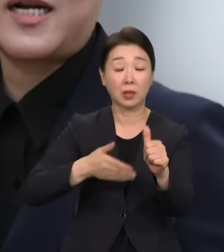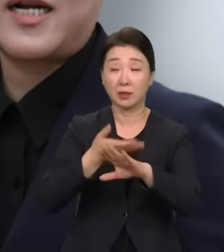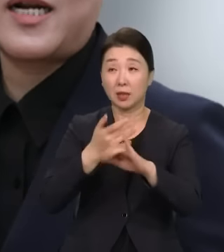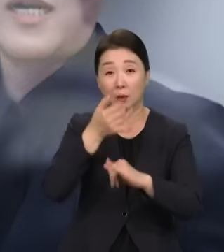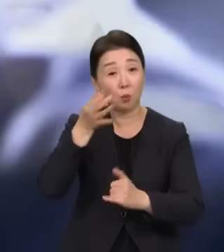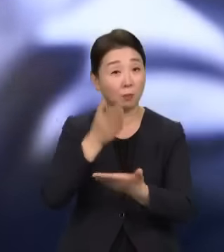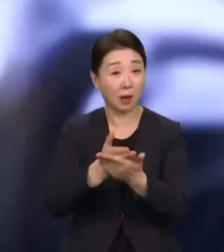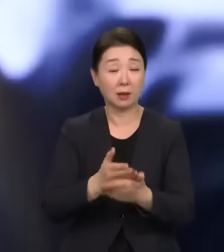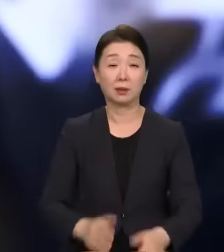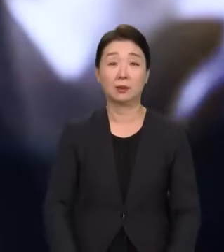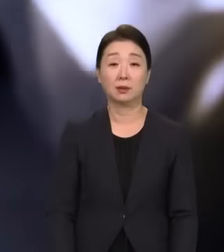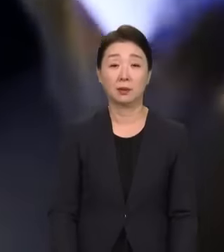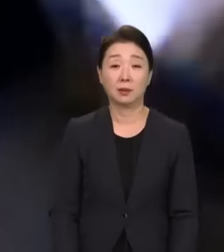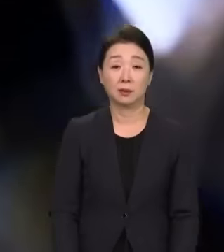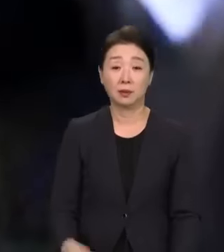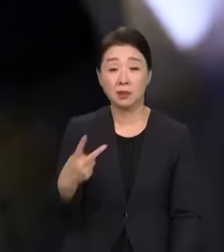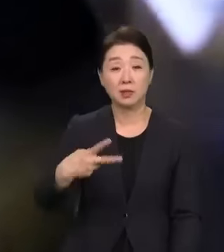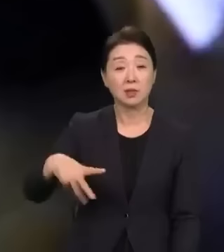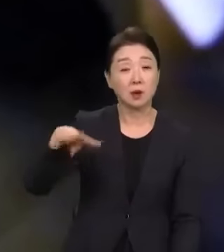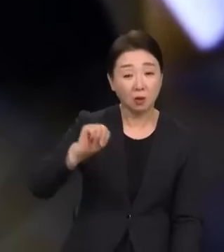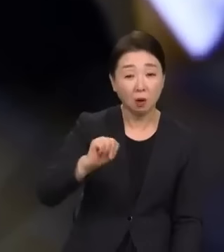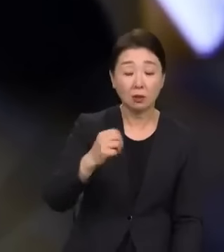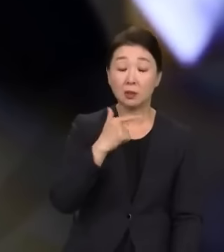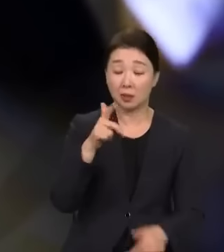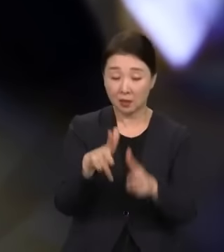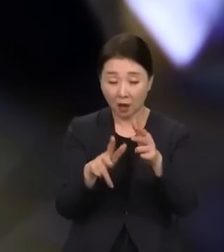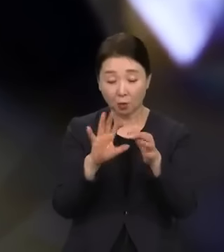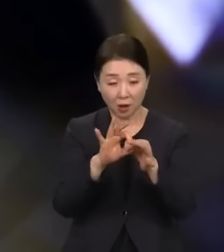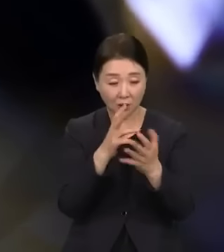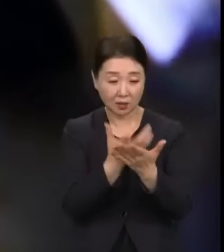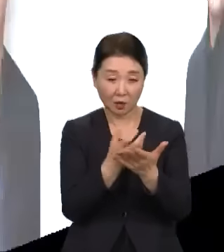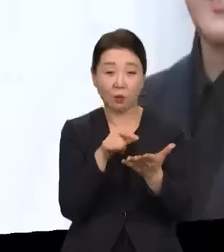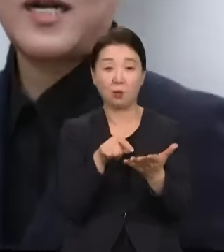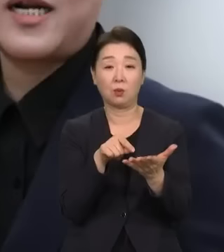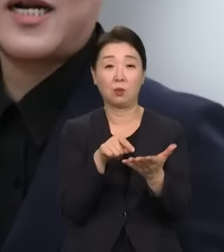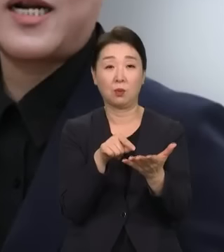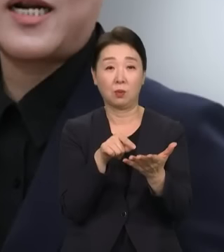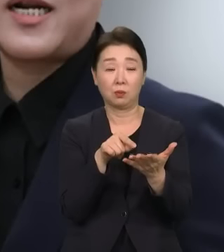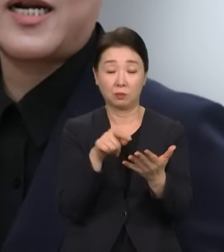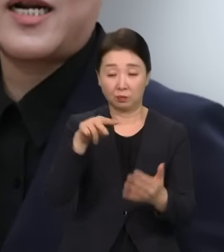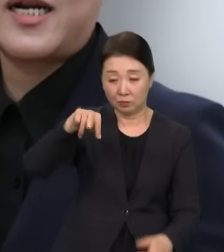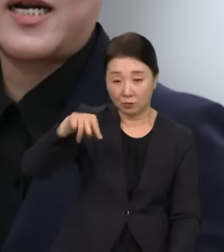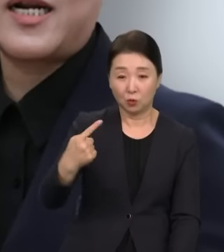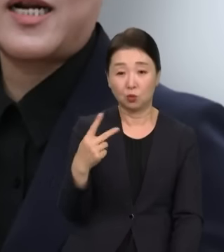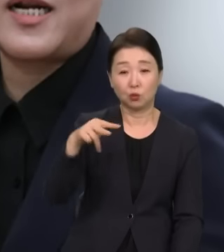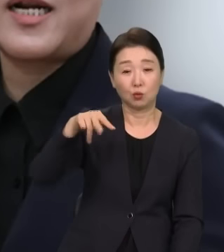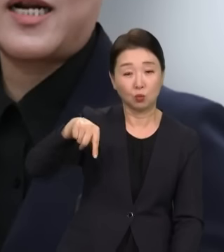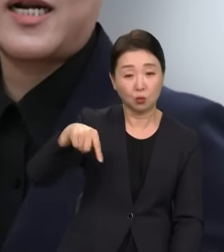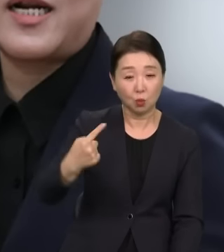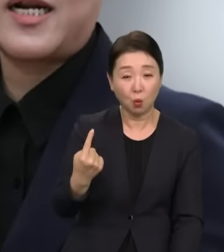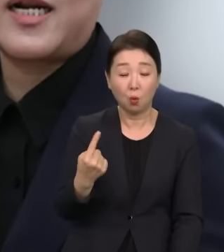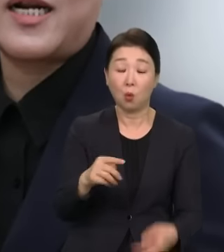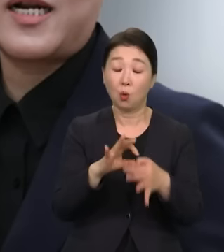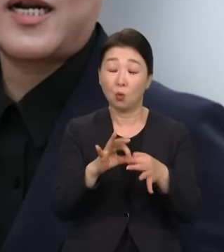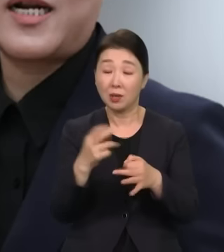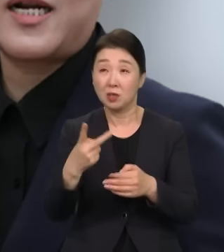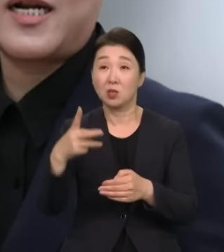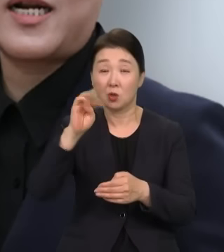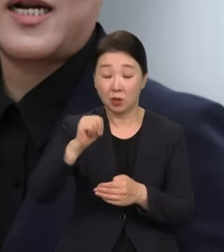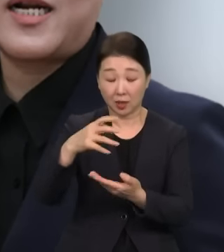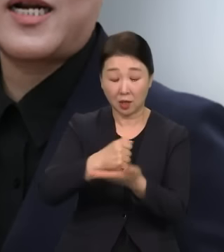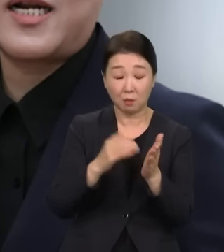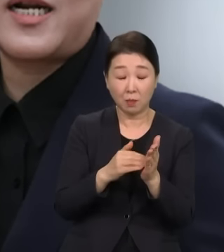말고. 2천억 원짜리 대형 사업에 관련된 자료라고 말합니다. 그래서 수소 그 특화 산업단지 2천억짜리 가져오는 거라서